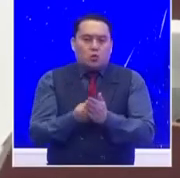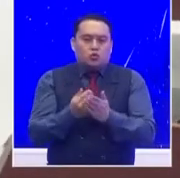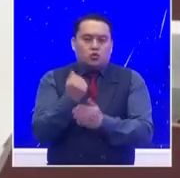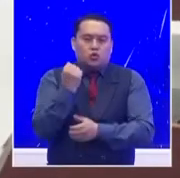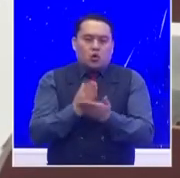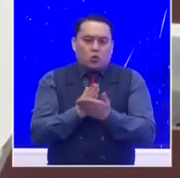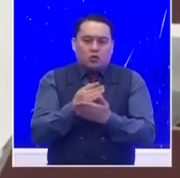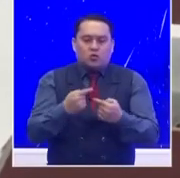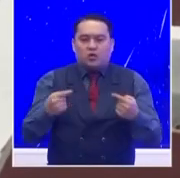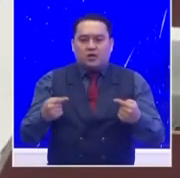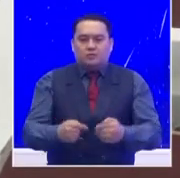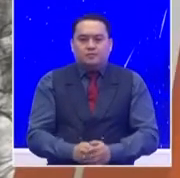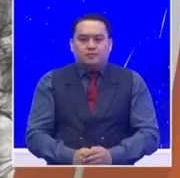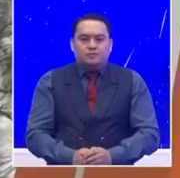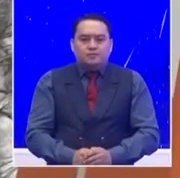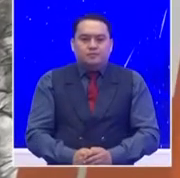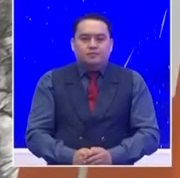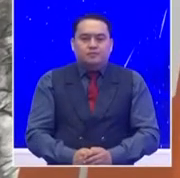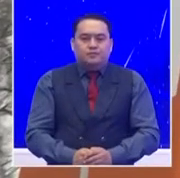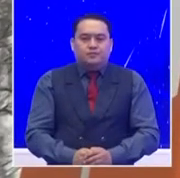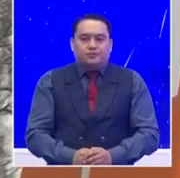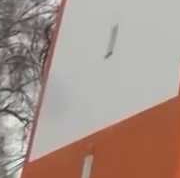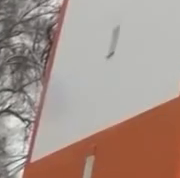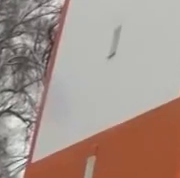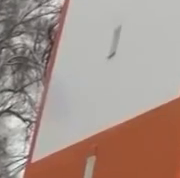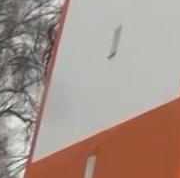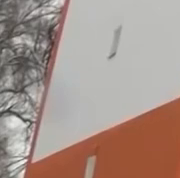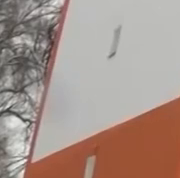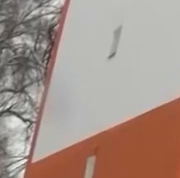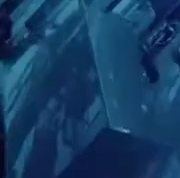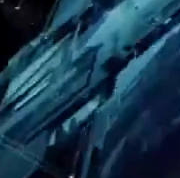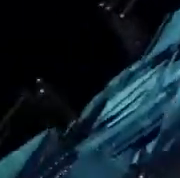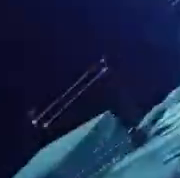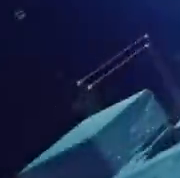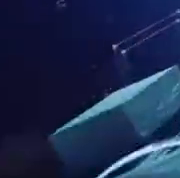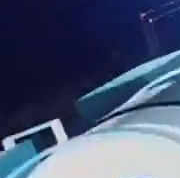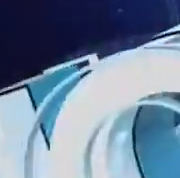работники и другие айнур мейер хан ван огер хамзин телеканал жить суксунский район